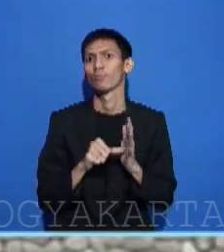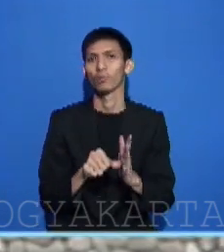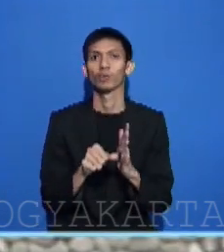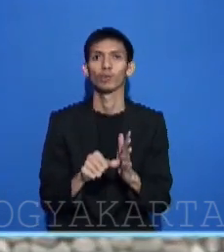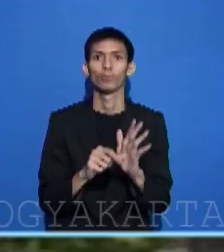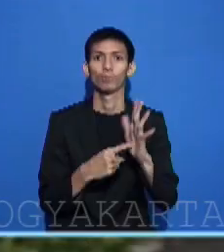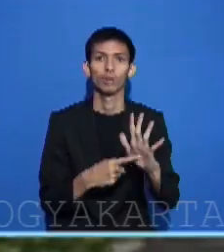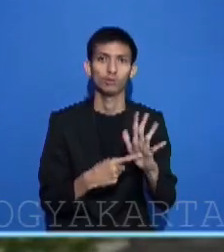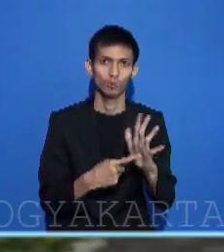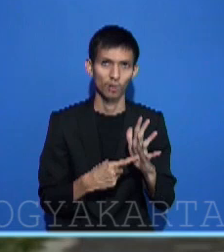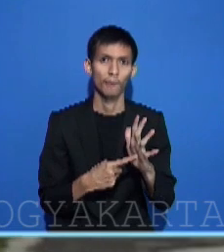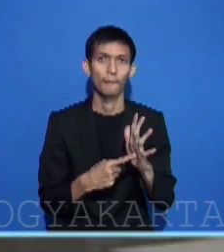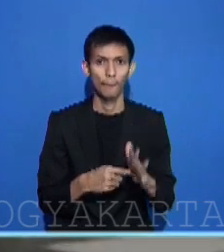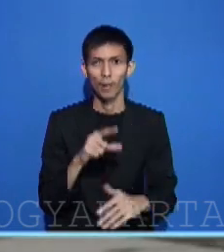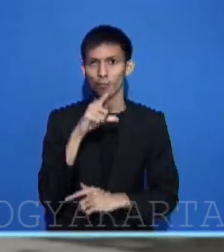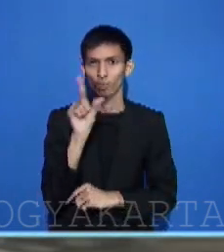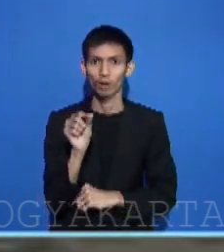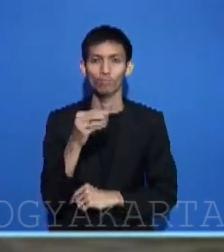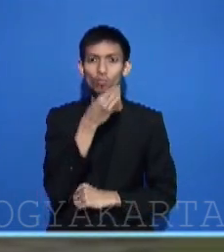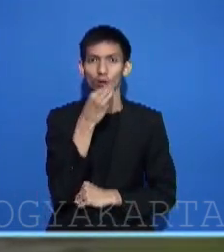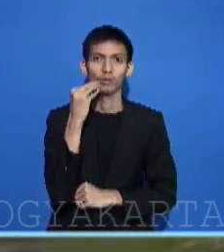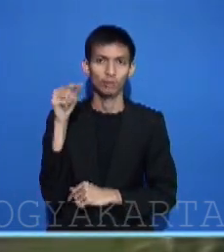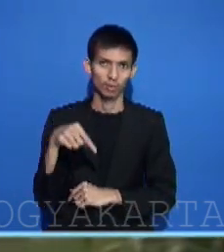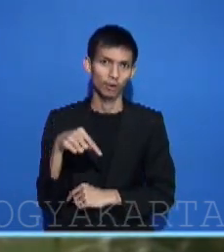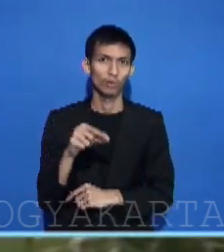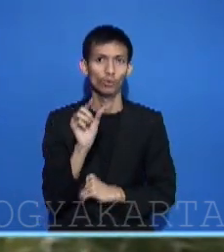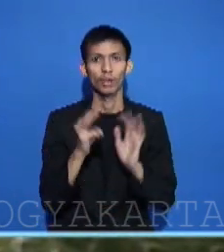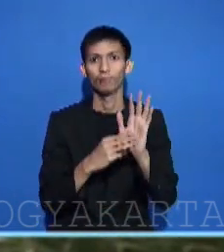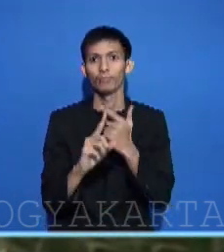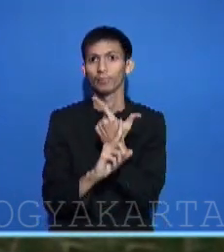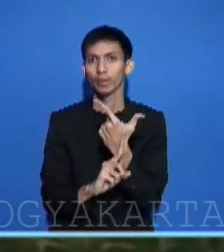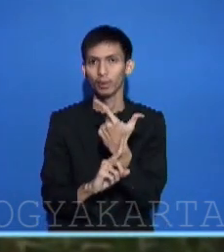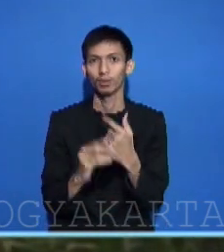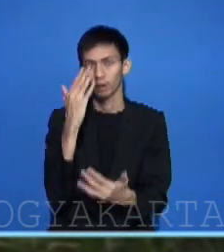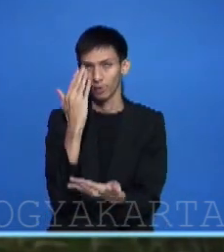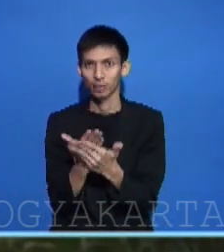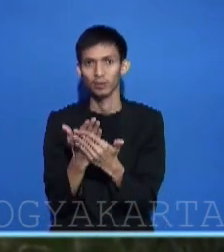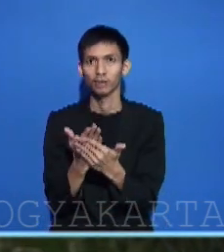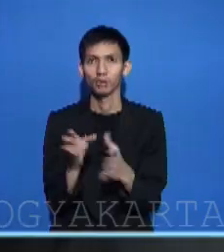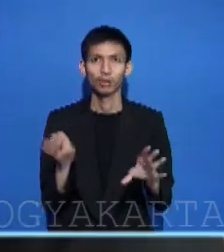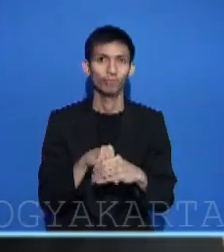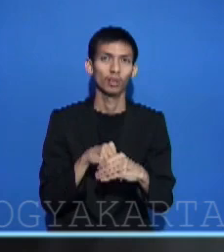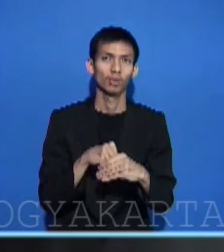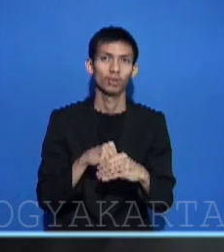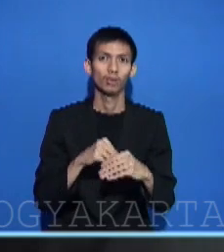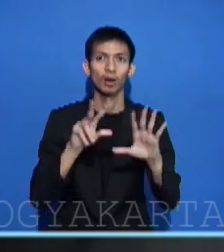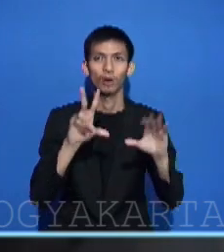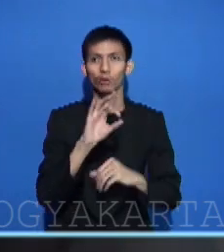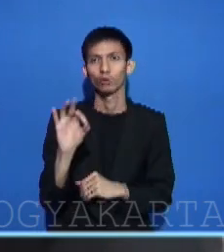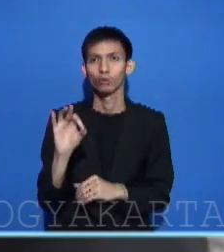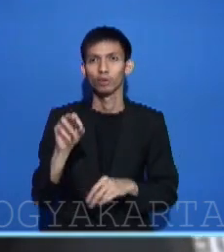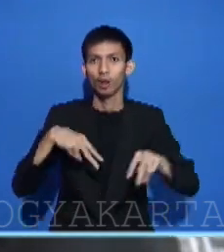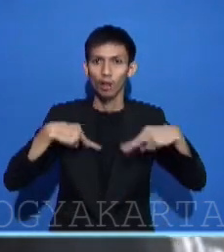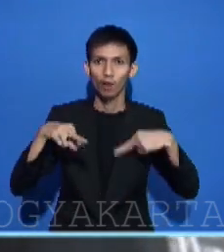puasa ini. Kegiatan bertajuk UMY Mengabdi digelar dengan melibatkan 80-an relawan mahasiswa